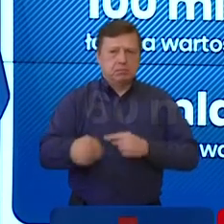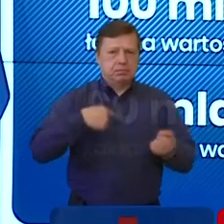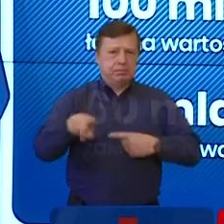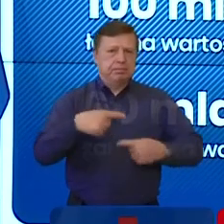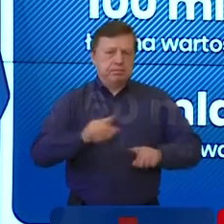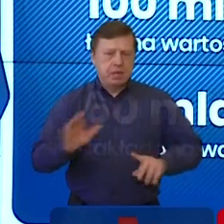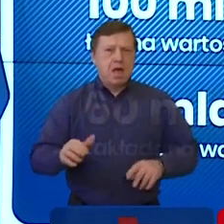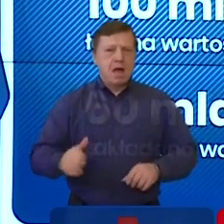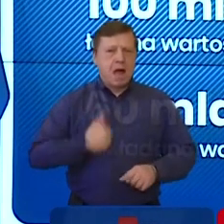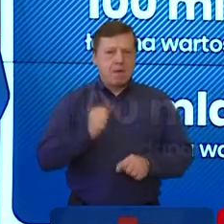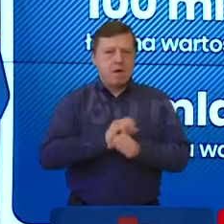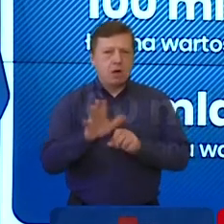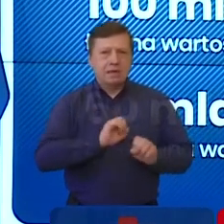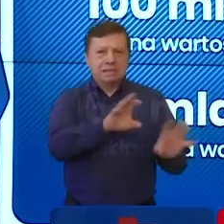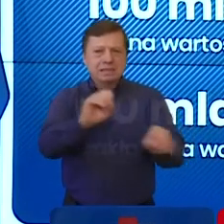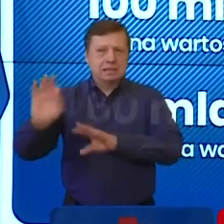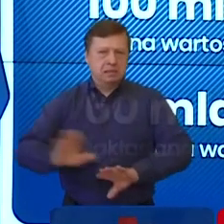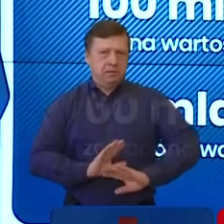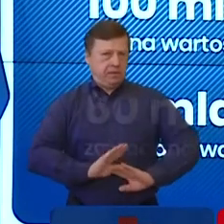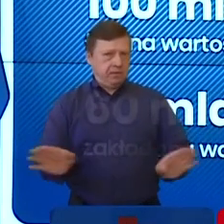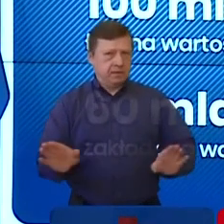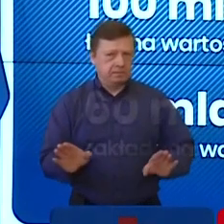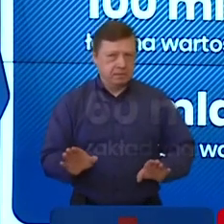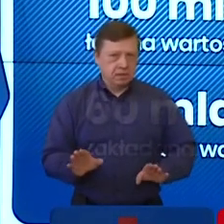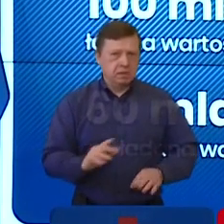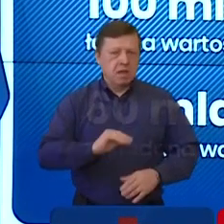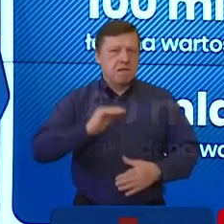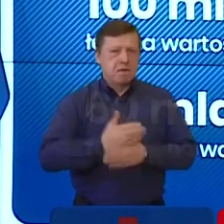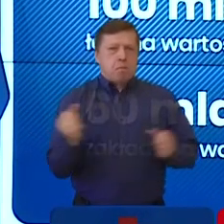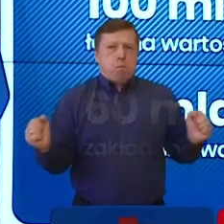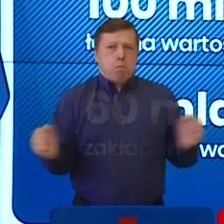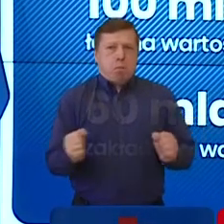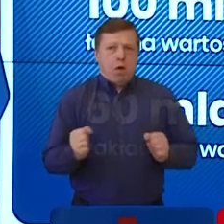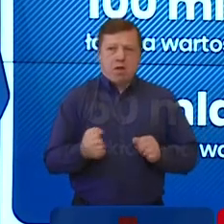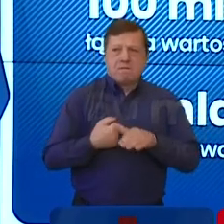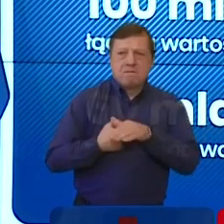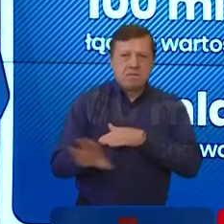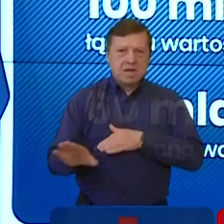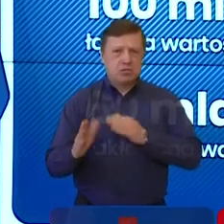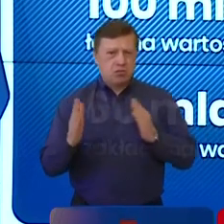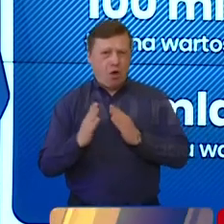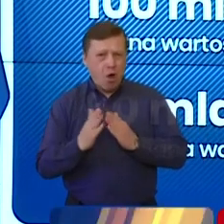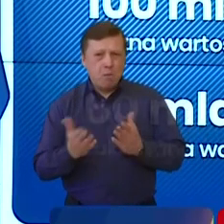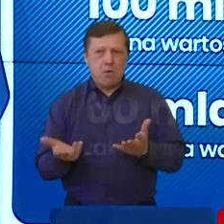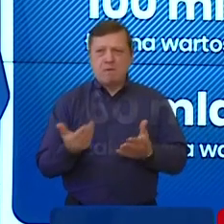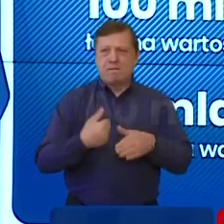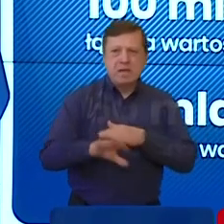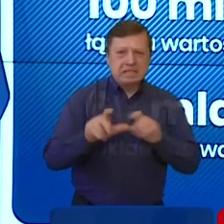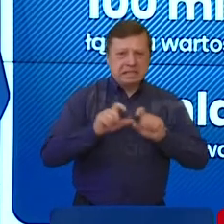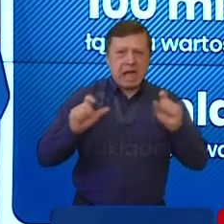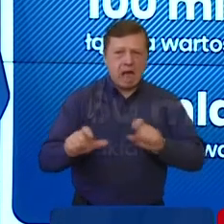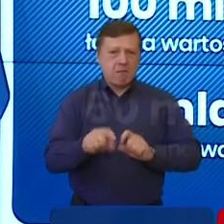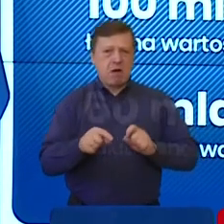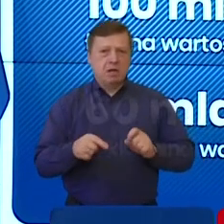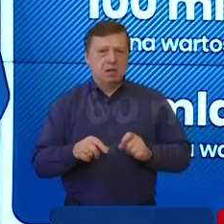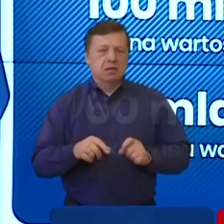zagrożenia epidemicznego nie był powodem, dla którego przedsiębiorca będzie bał się wyjść z domu czy z zakładu, żeby bał